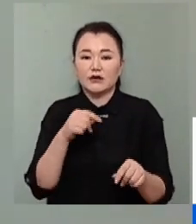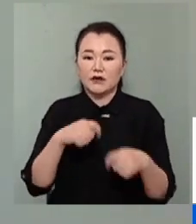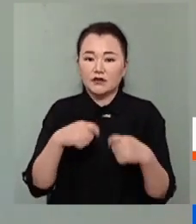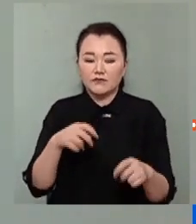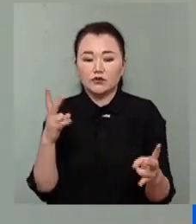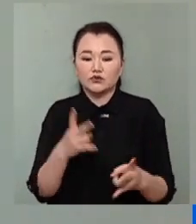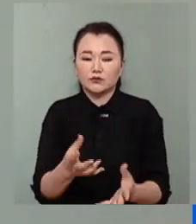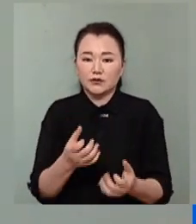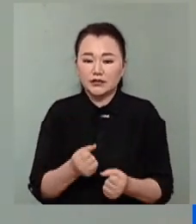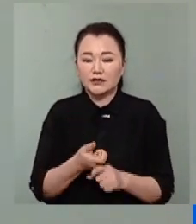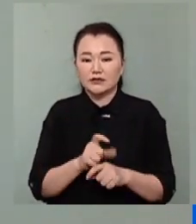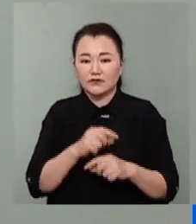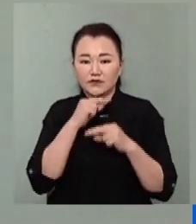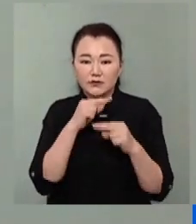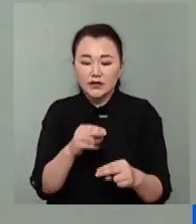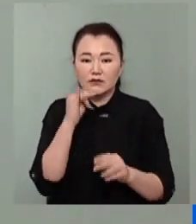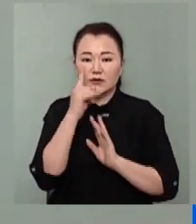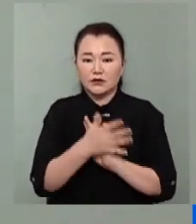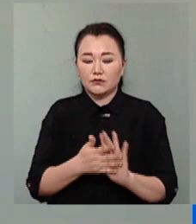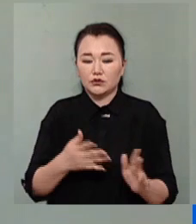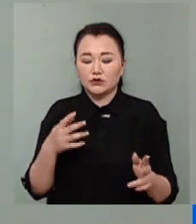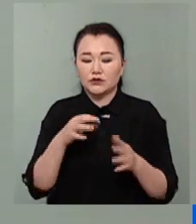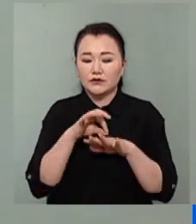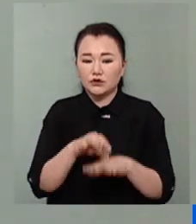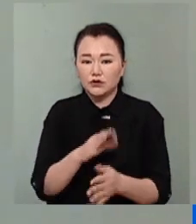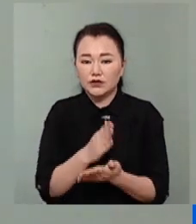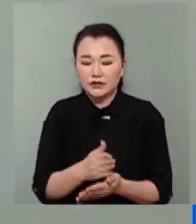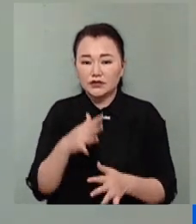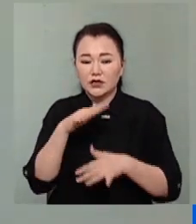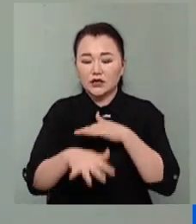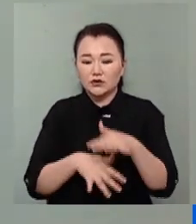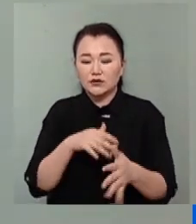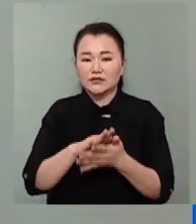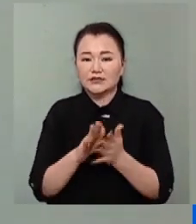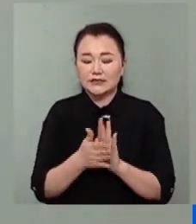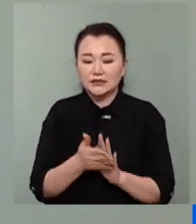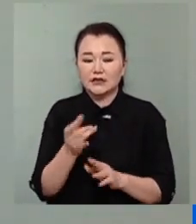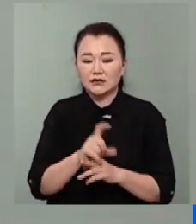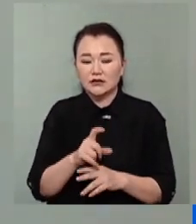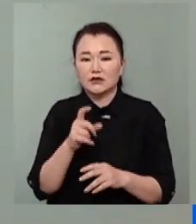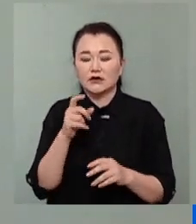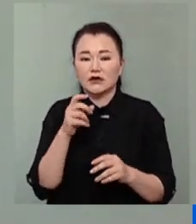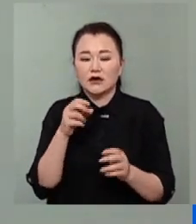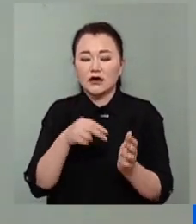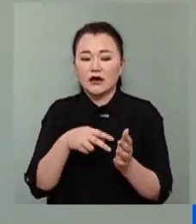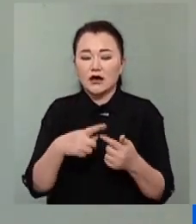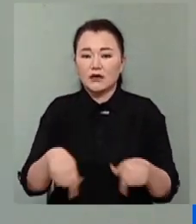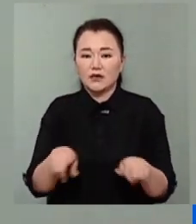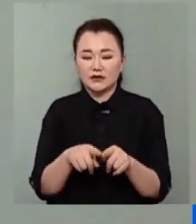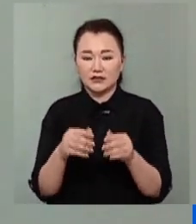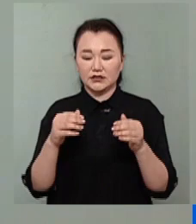нужно принять это во внимание и понимать, что идет определенный отток по числу сделок, поэтому по переоцененным объектам